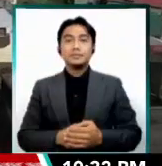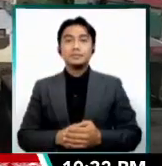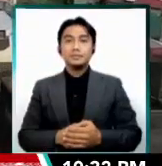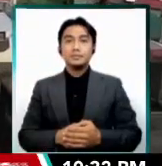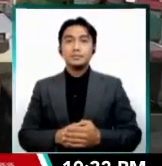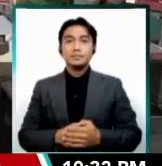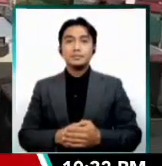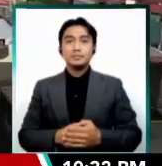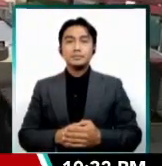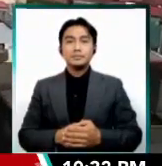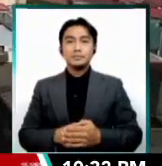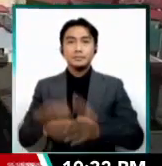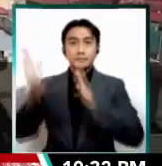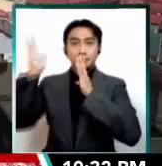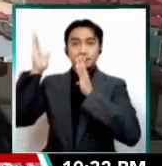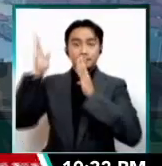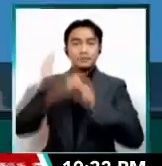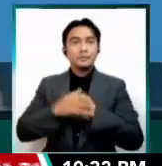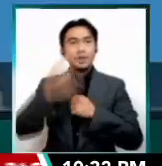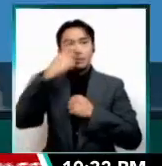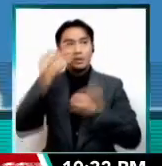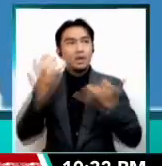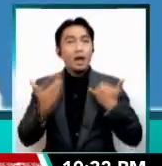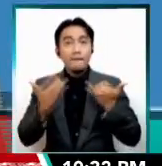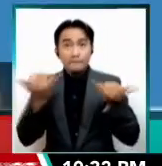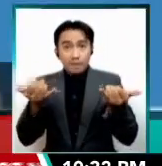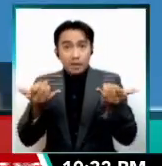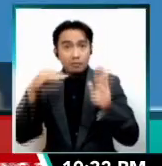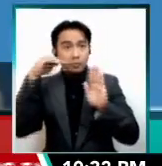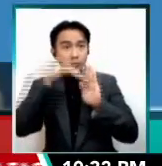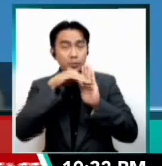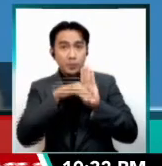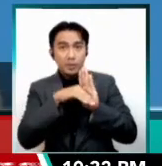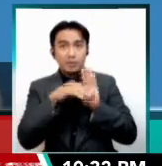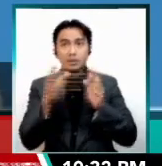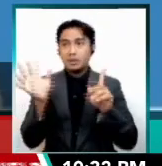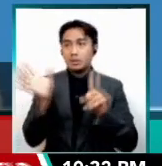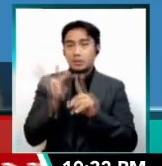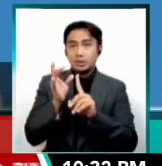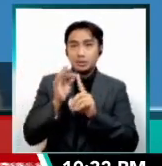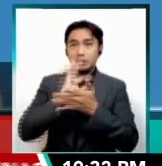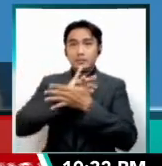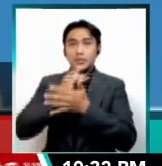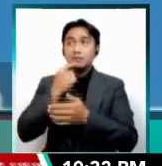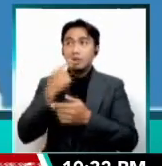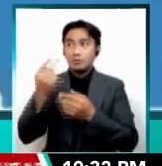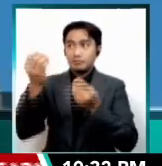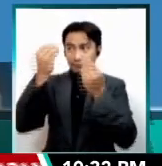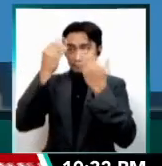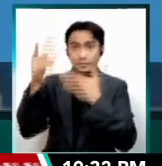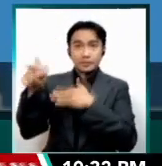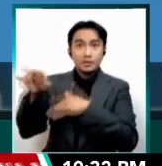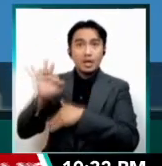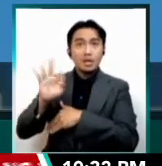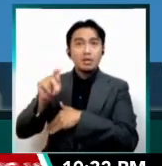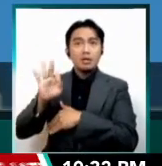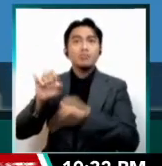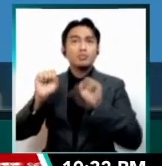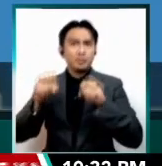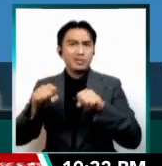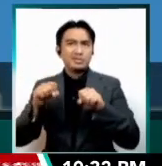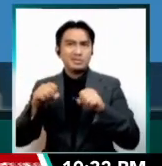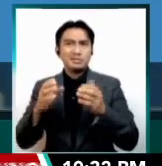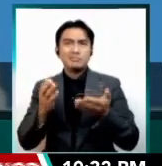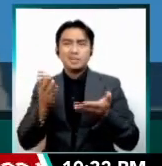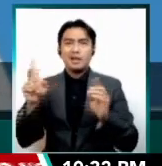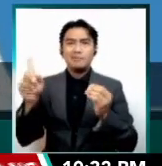Dahil bumababa ang numero, marami nang kumbaga nagsasabi sa IATF na baka dapat itigil na rin ang pagsusuot